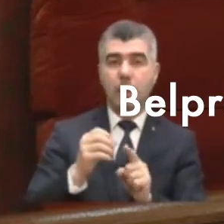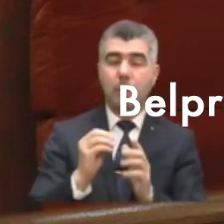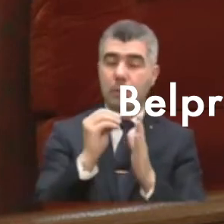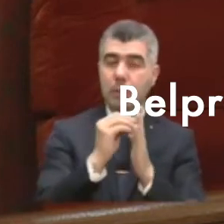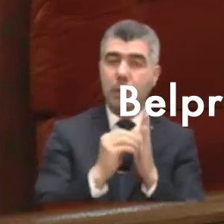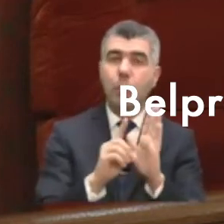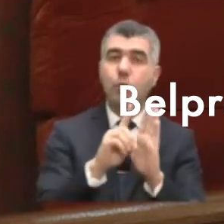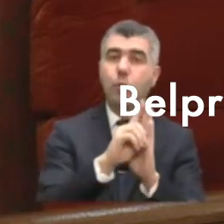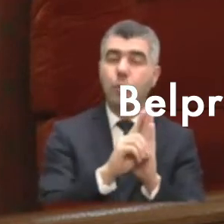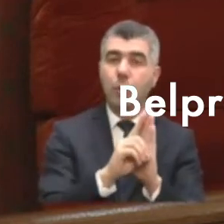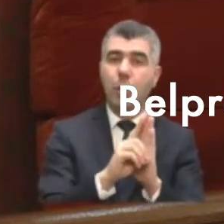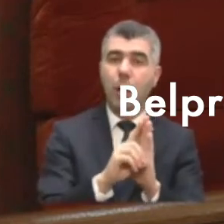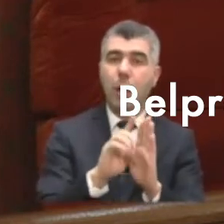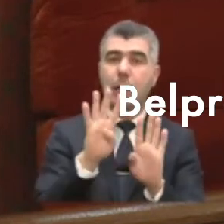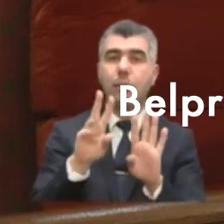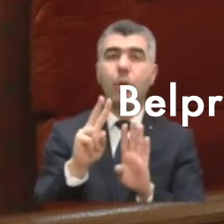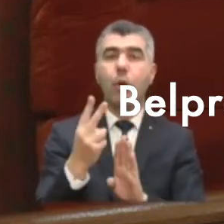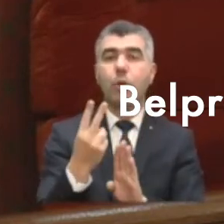لا سيما الفصل 28 منه،